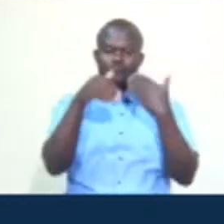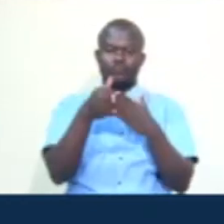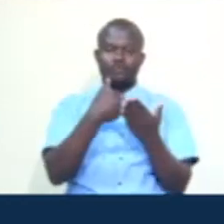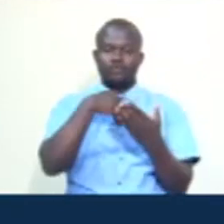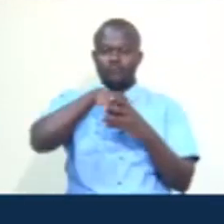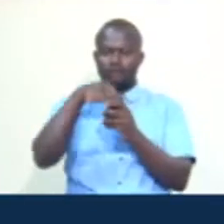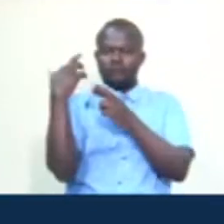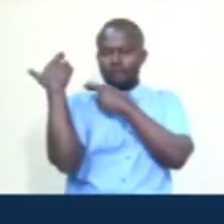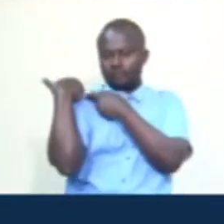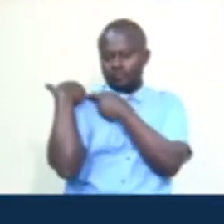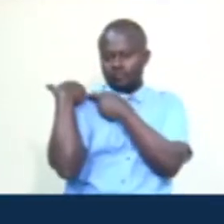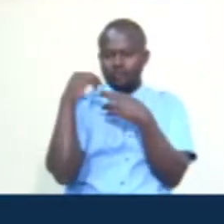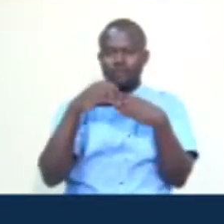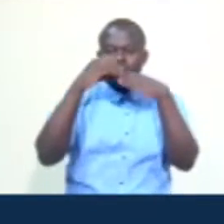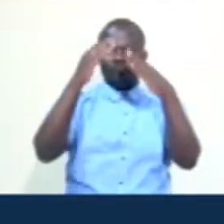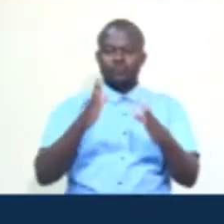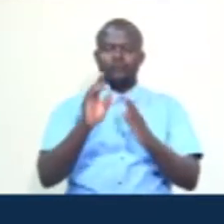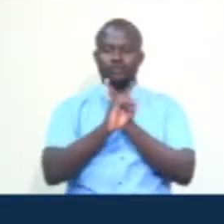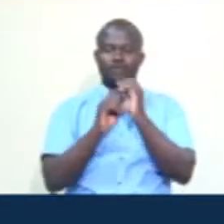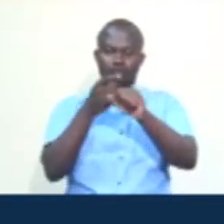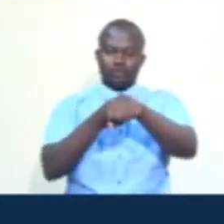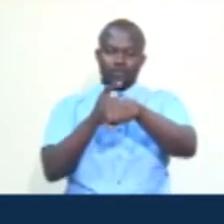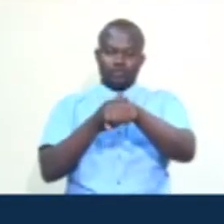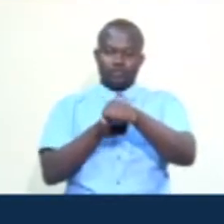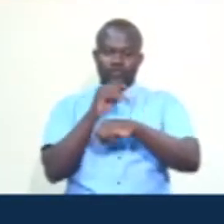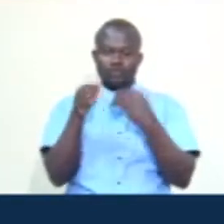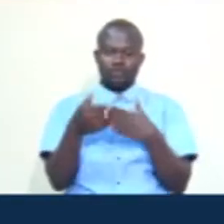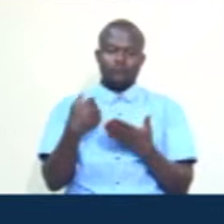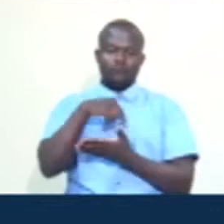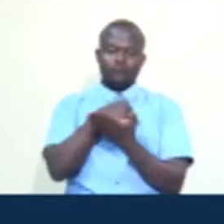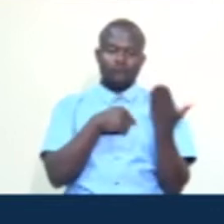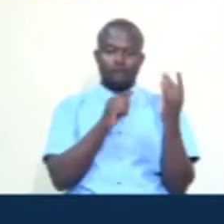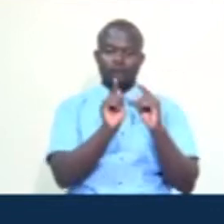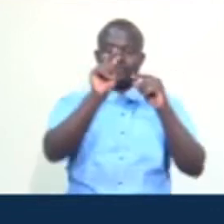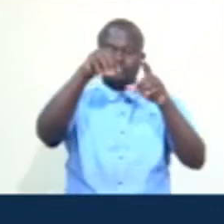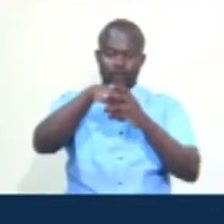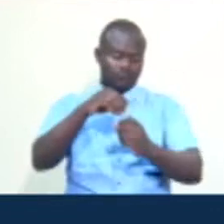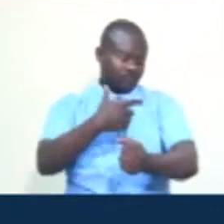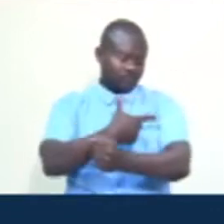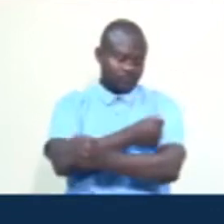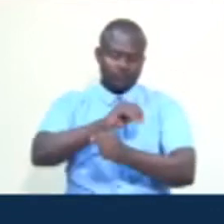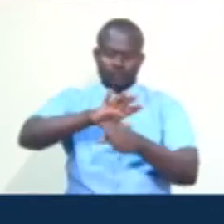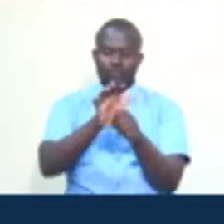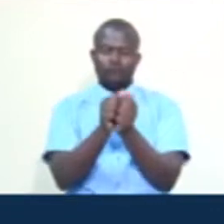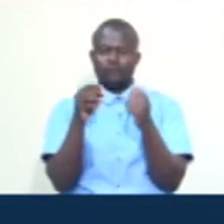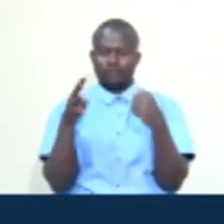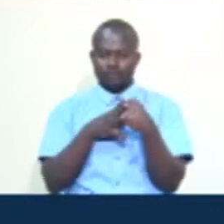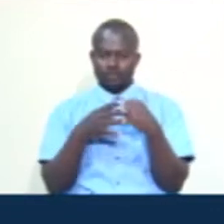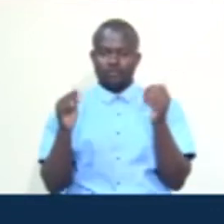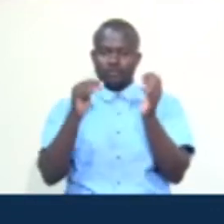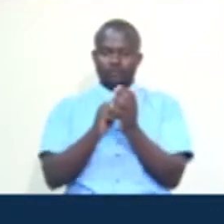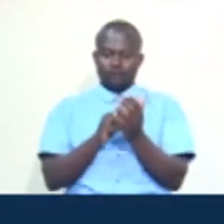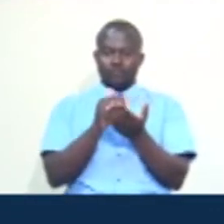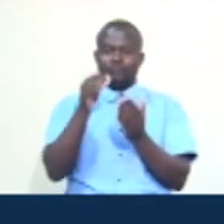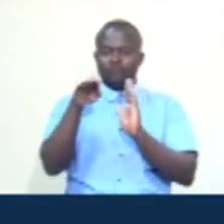zifite mu nshingano ubuyobozi bw'akarere ka Musanze burasaba abanyeshuri kwitabira kwikingiza COVID-19 ndetse ngo